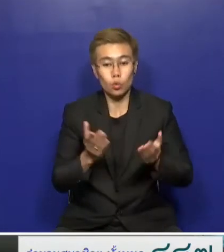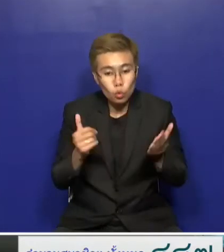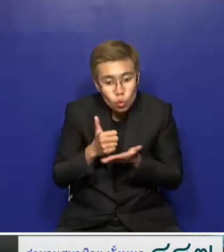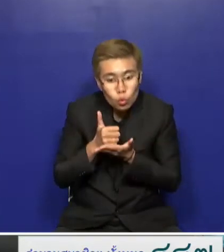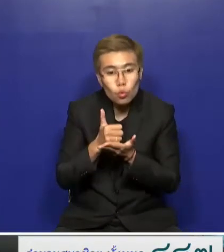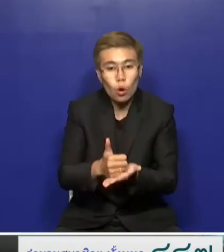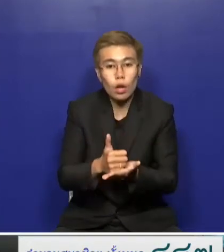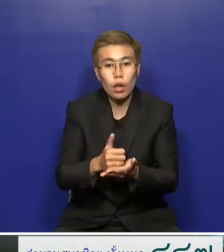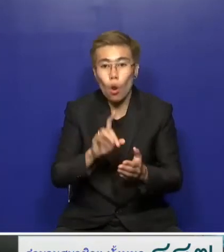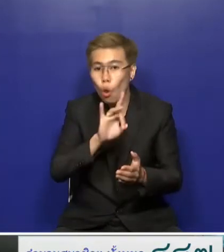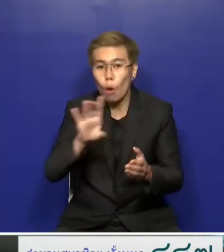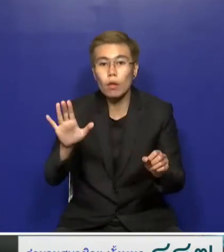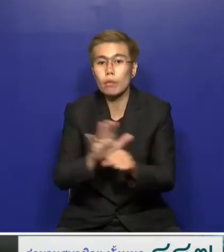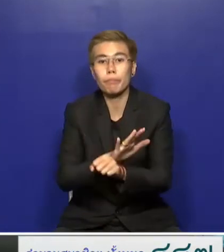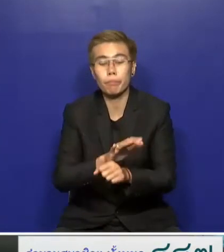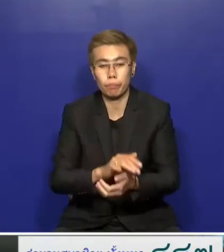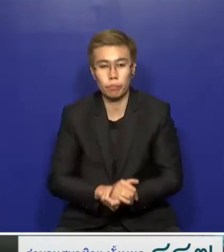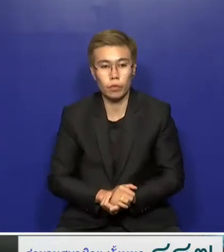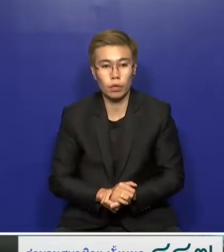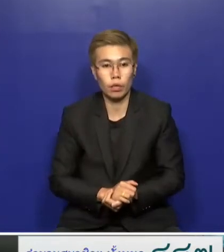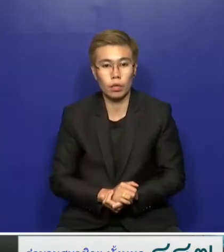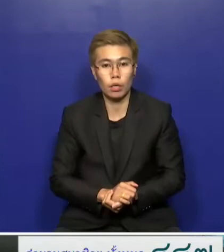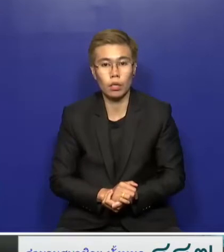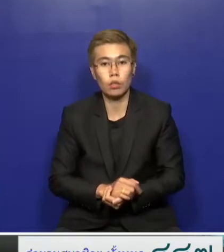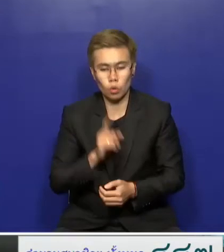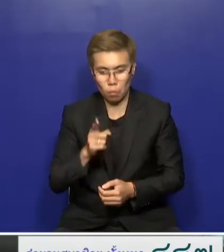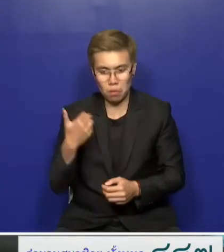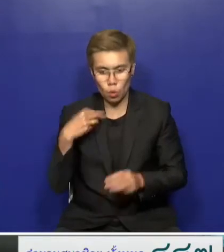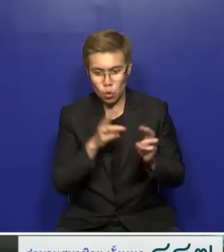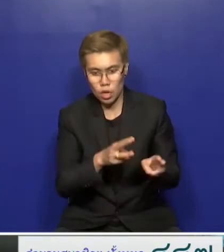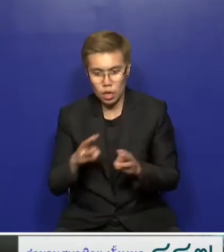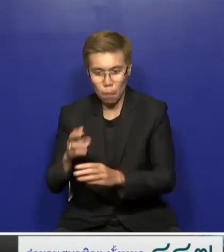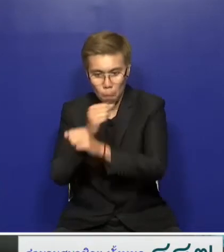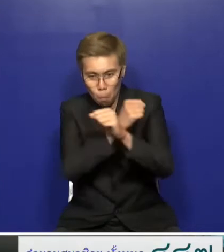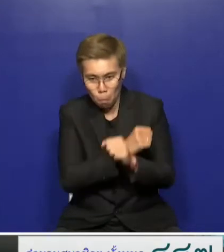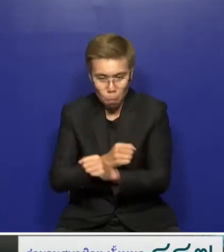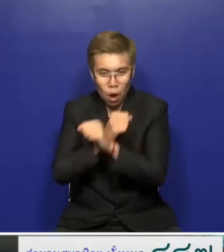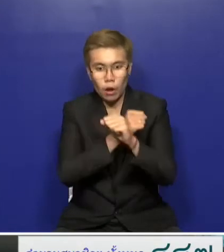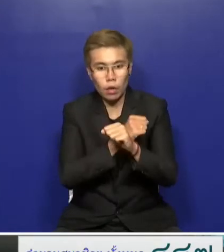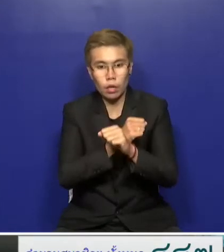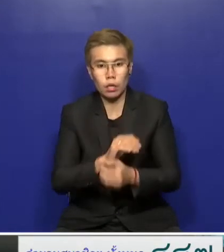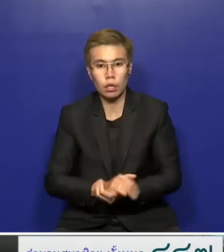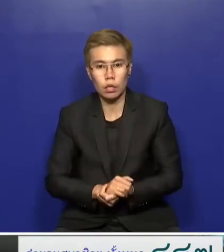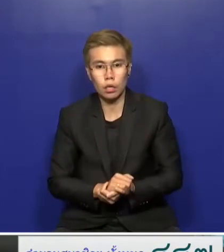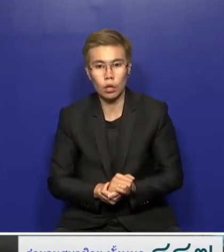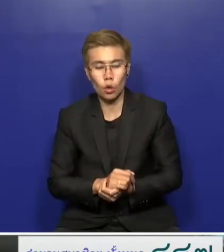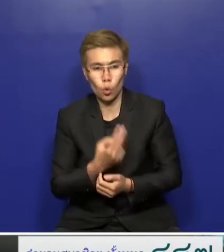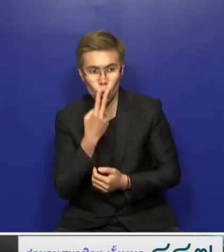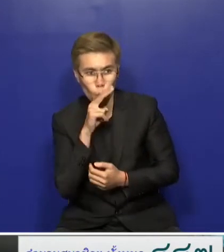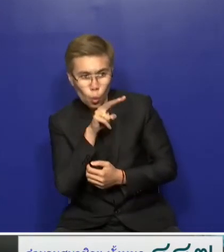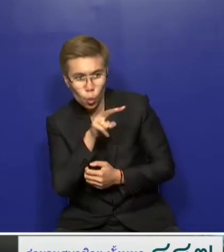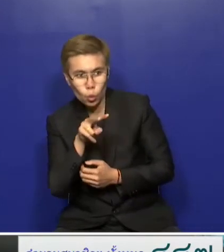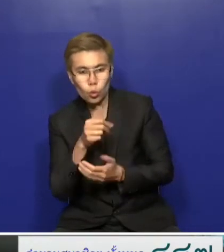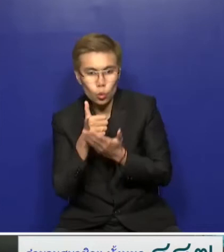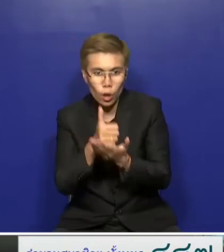ว่าควรจะมีมาตรการอะไรเพิ่มขึ้นอีกเยอะแยะนะครับอย่างเช่นว่าหูตาสำคัญในการ